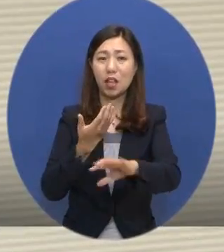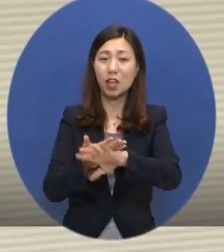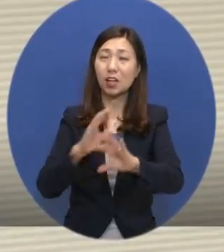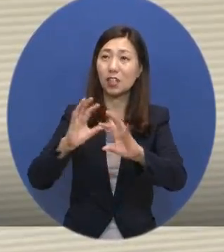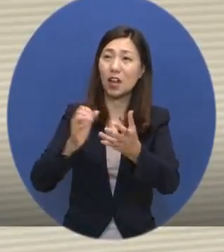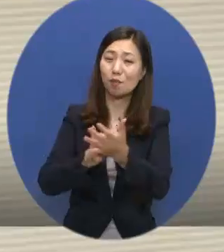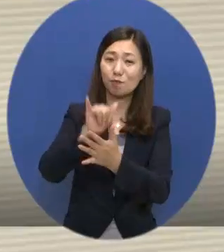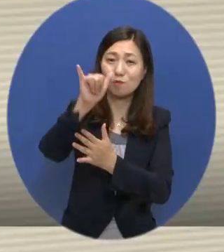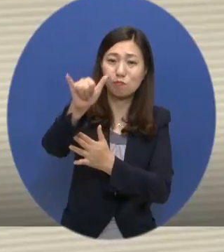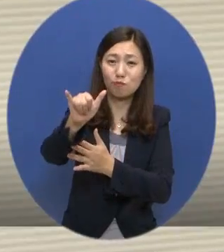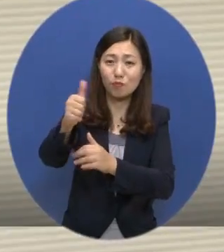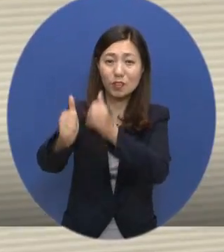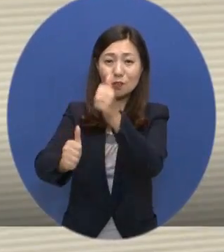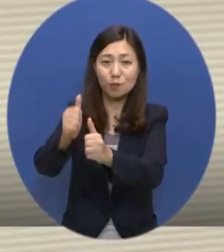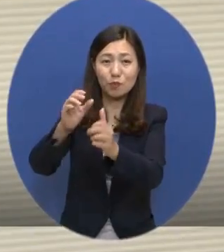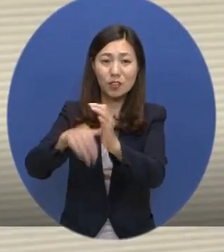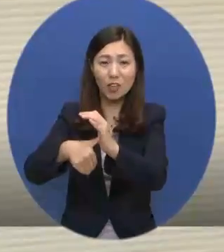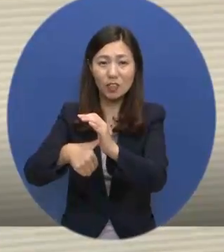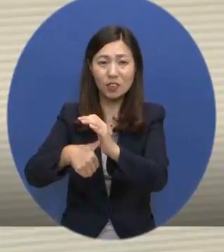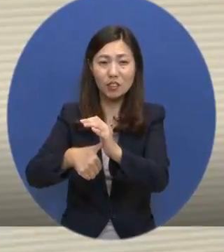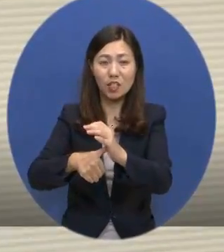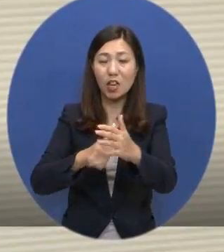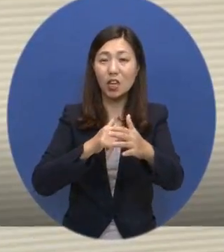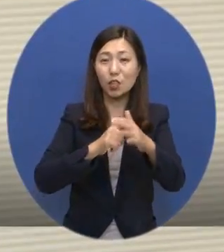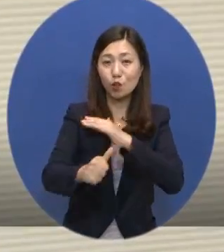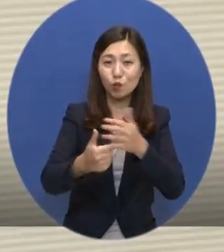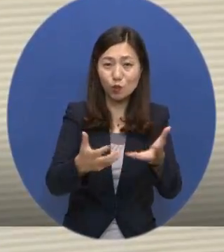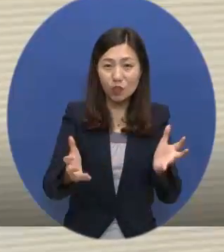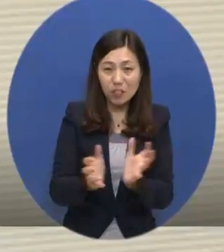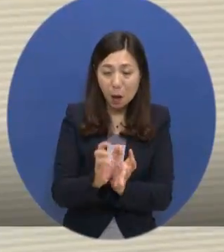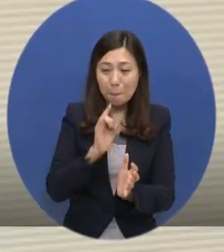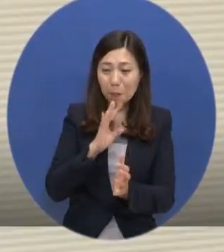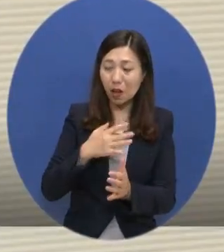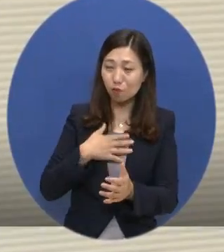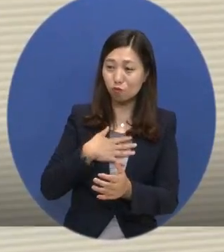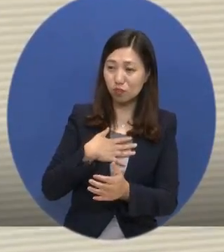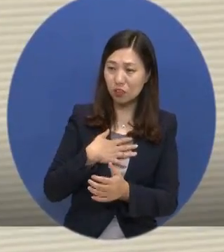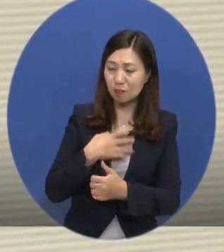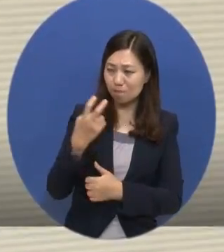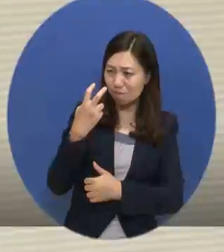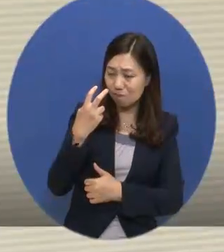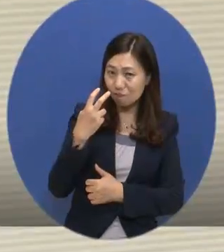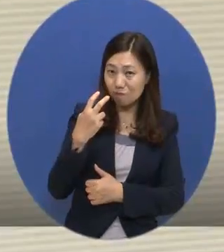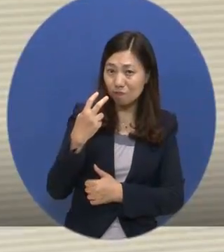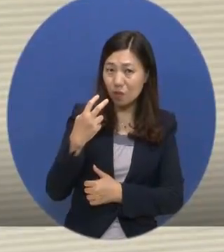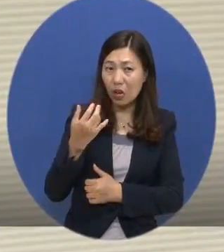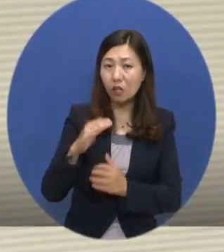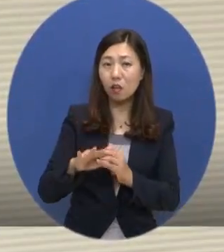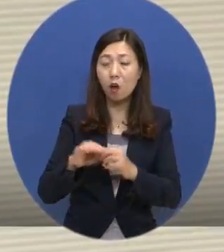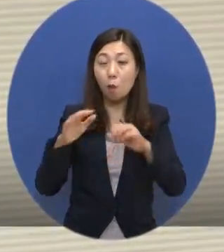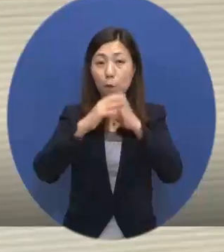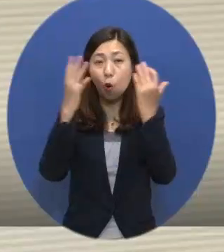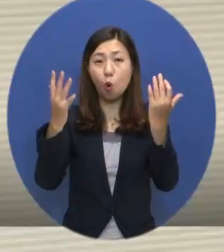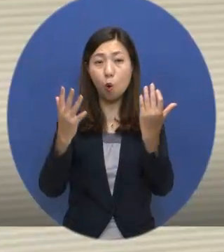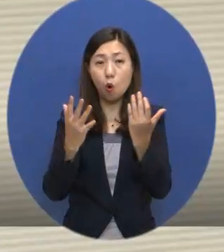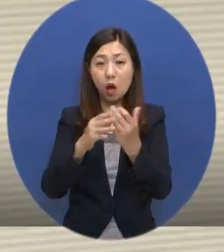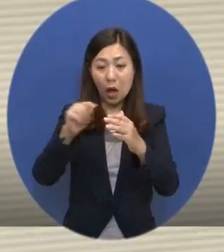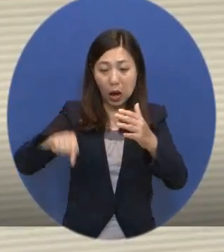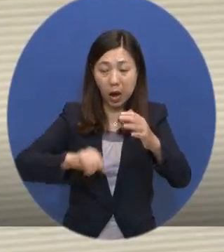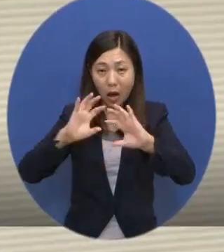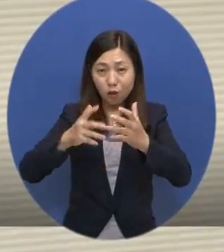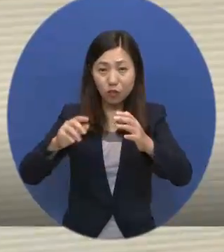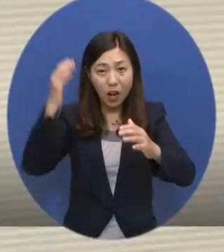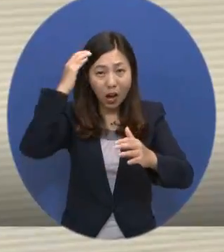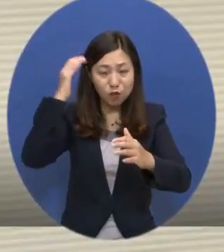나가게 되면은 선수단만이 이제 우리를 지켜보는데 국내에서 이제 시합을 하게 되면 모든 관중이 우리나라